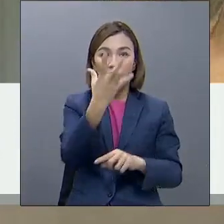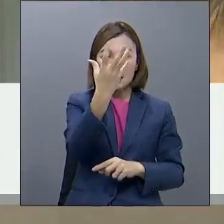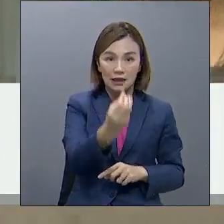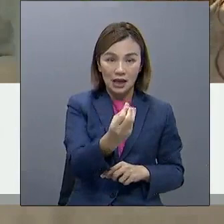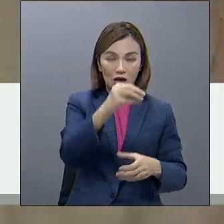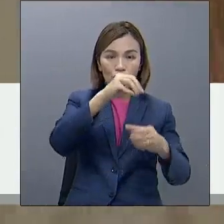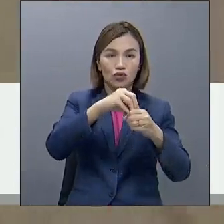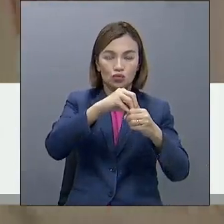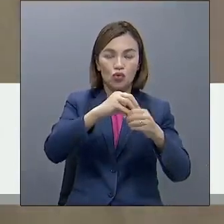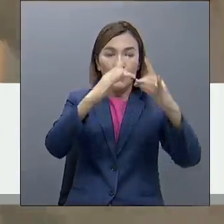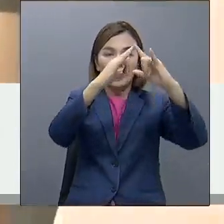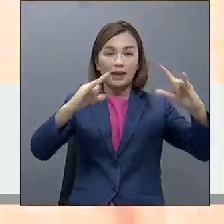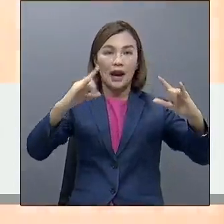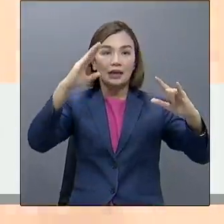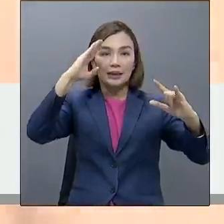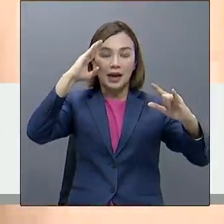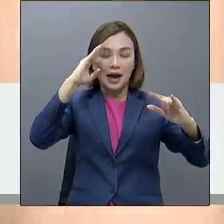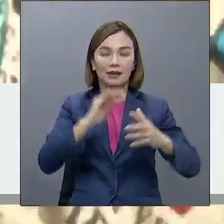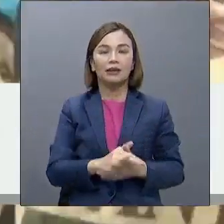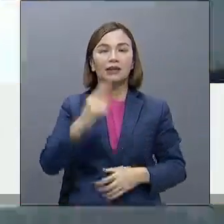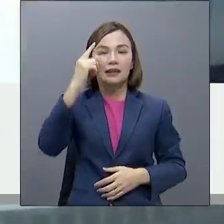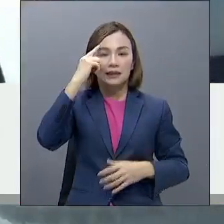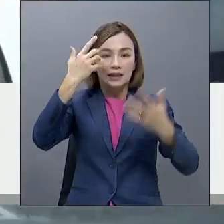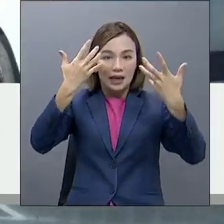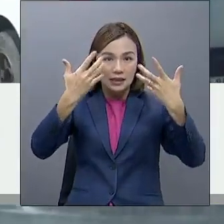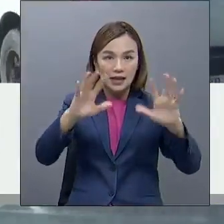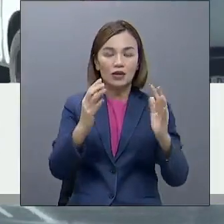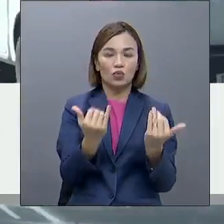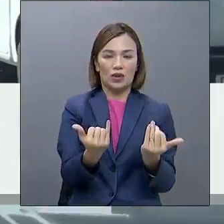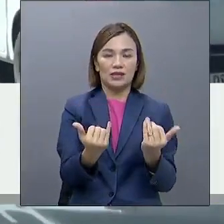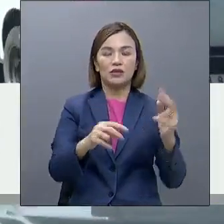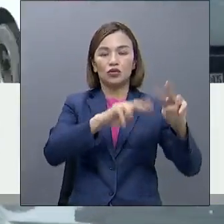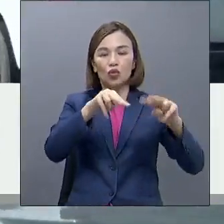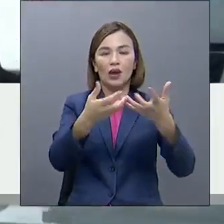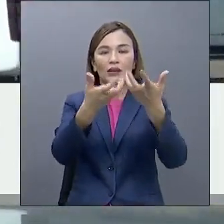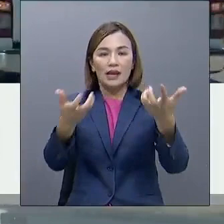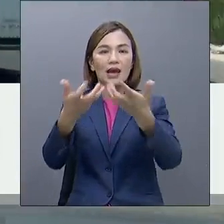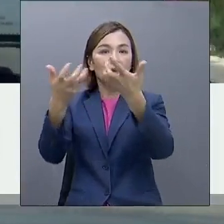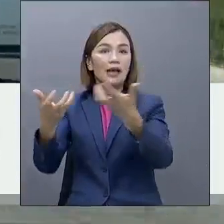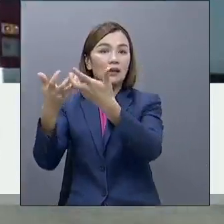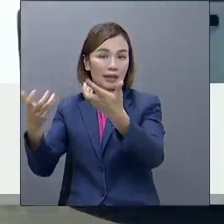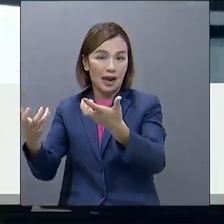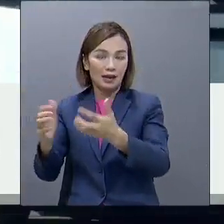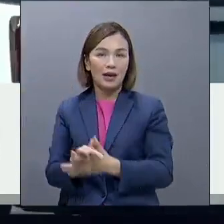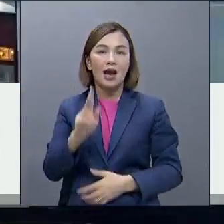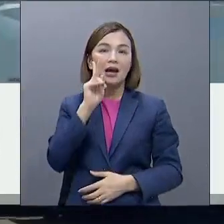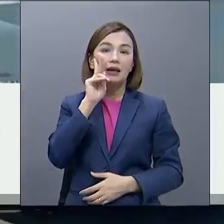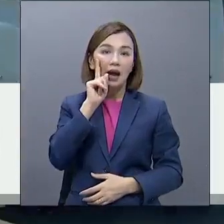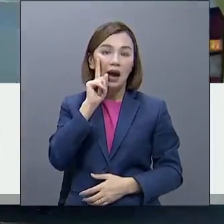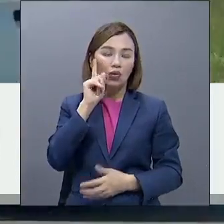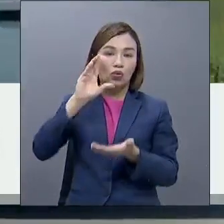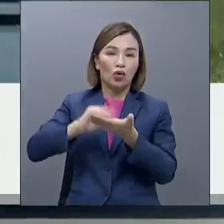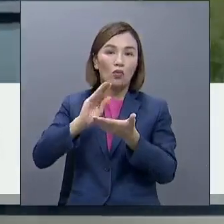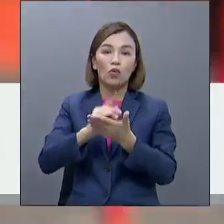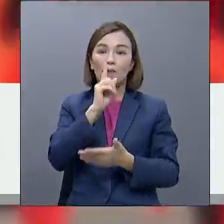ทหารบกที่ 37แล้วก็คาดการณ์ว่าจะเสร็จสิ้นภายในวันนี้ครับมีรายงานข่าวนะครับว่าผู้ที่ได้รับการคัดกรอง